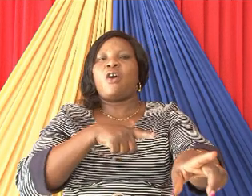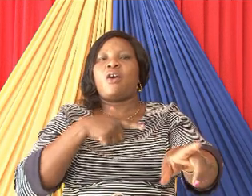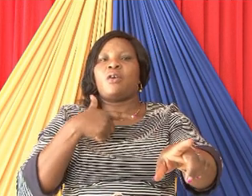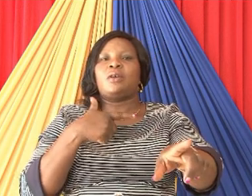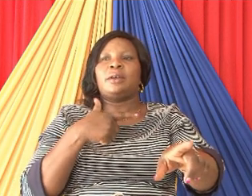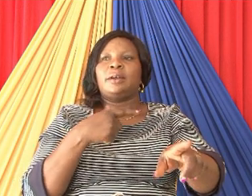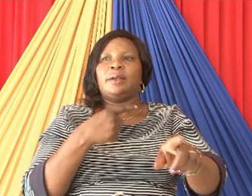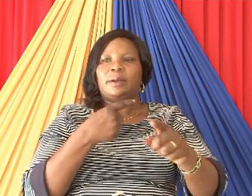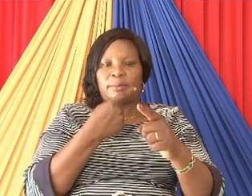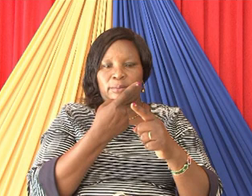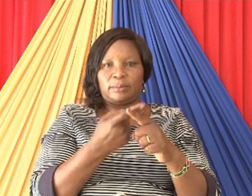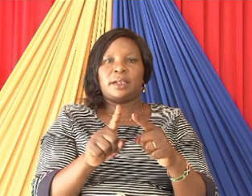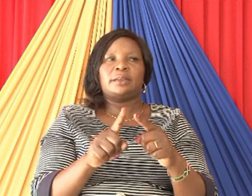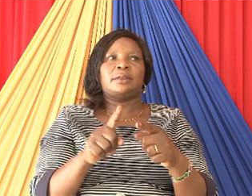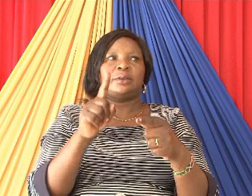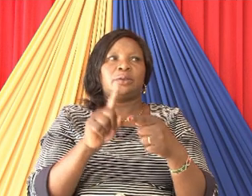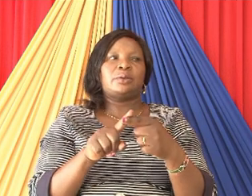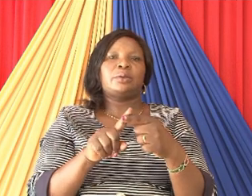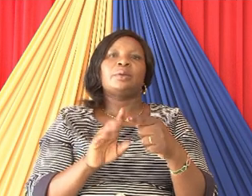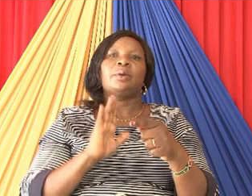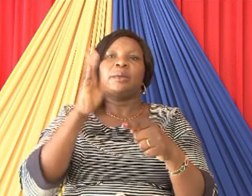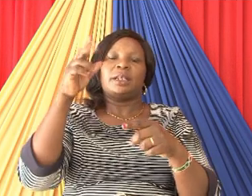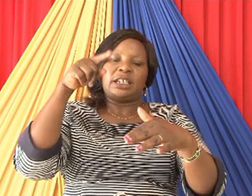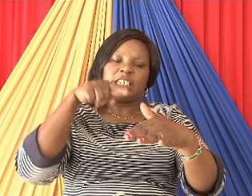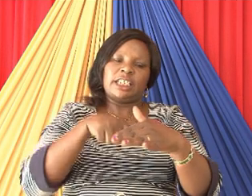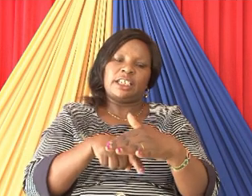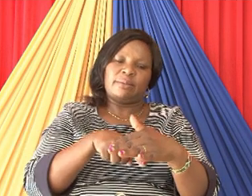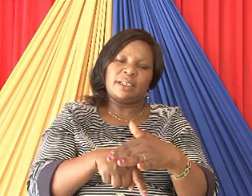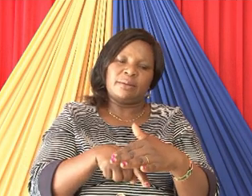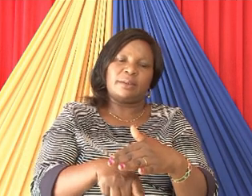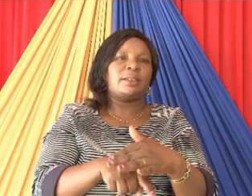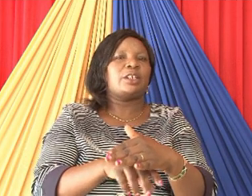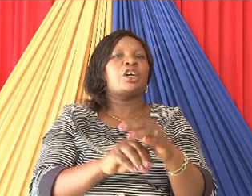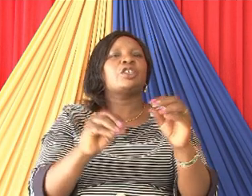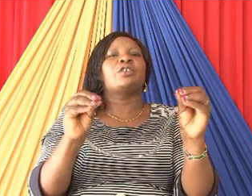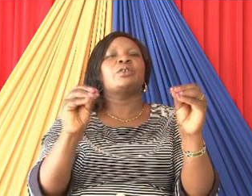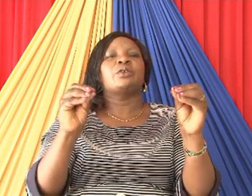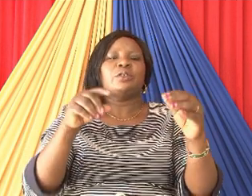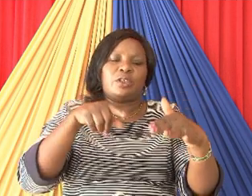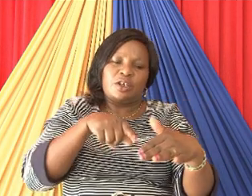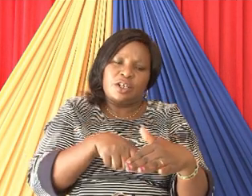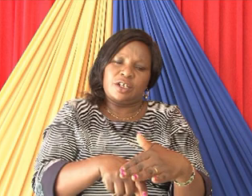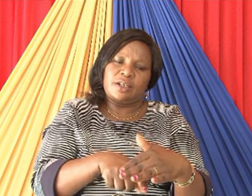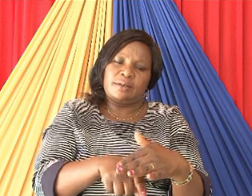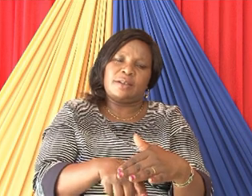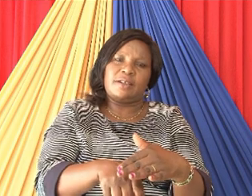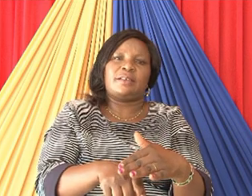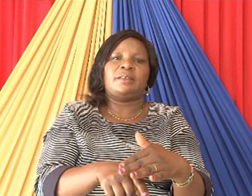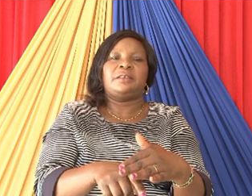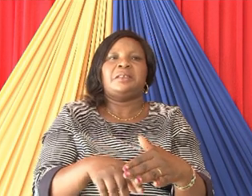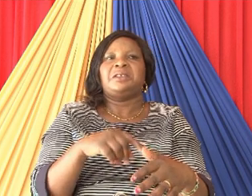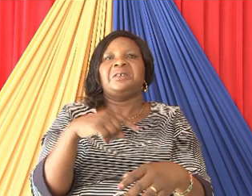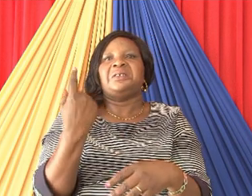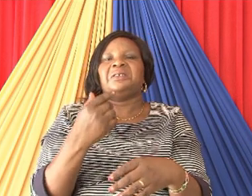lakini mambo ya kuenda chini haujaenda chini. The depth ni shida, ni Ukristo wa juu